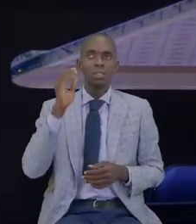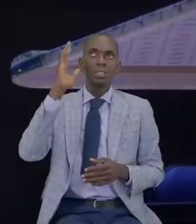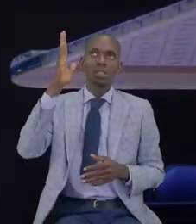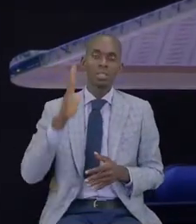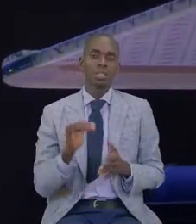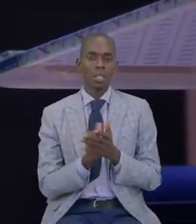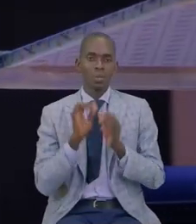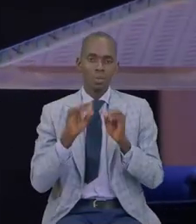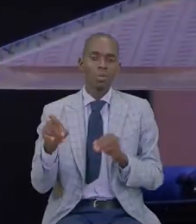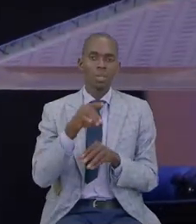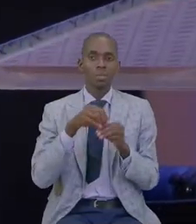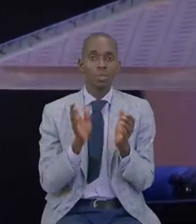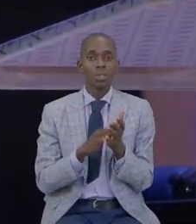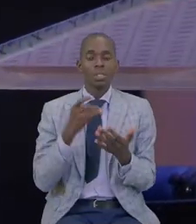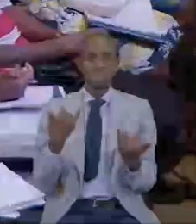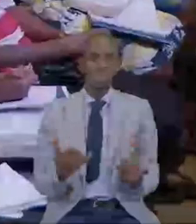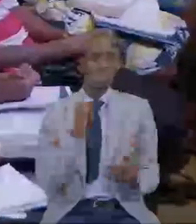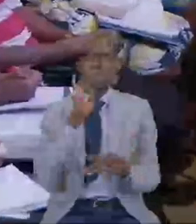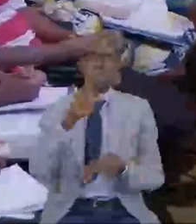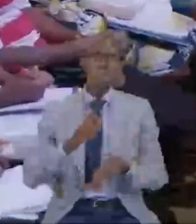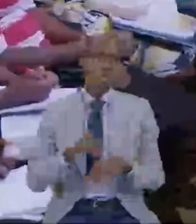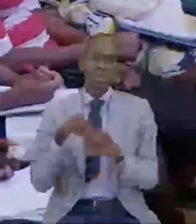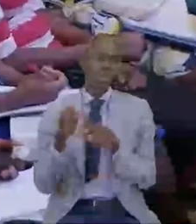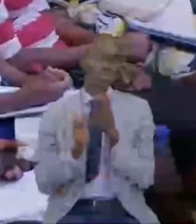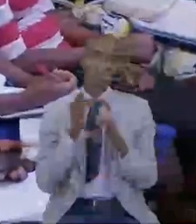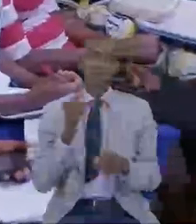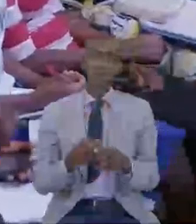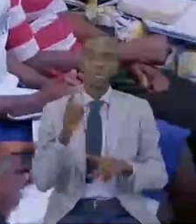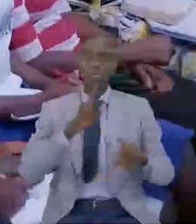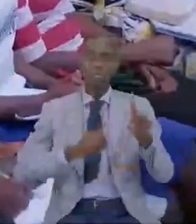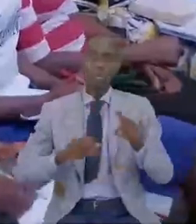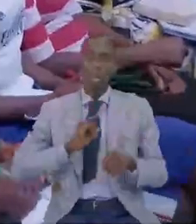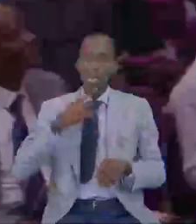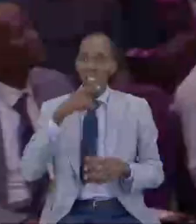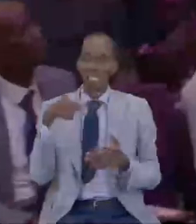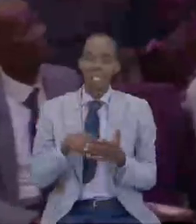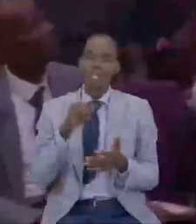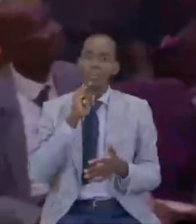l'école. Ça, c'est ton temps. J'ai dit, c'est ton temps.